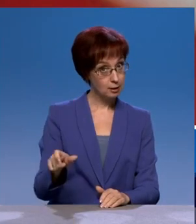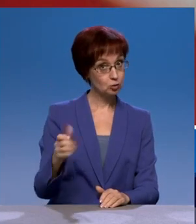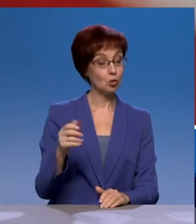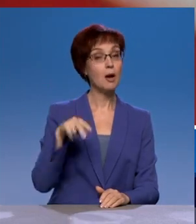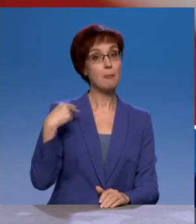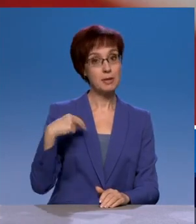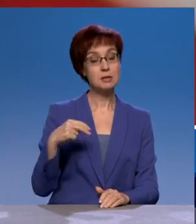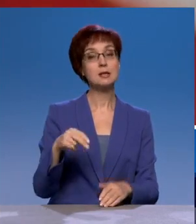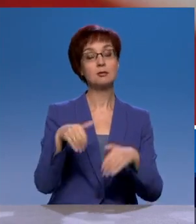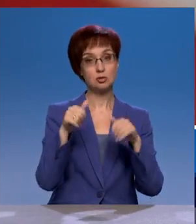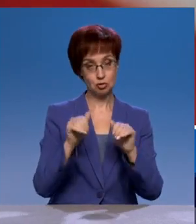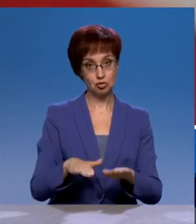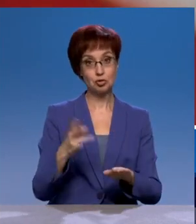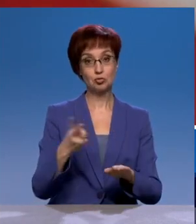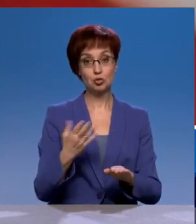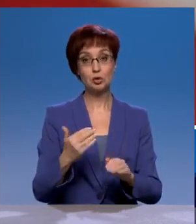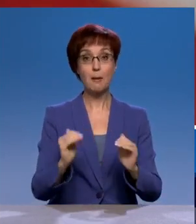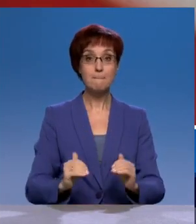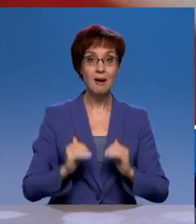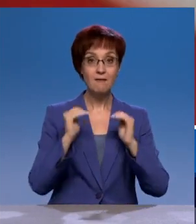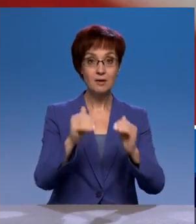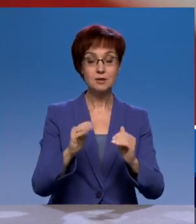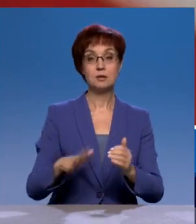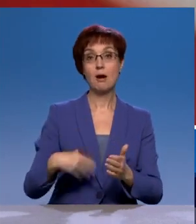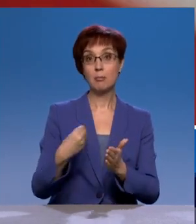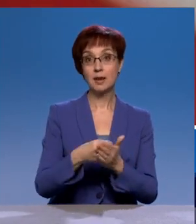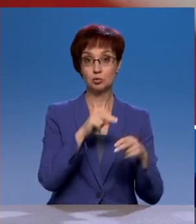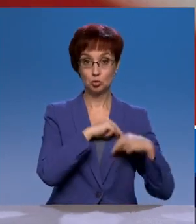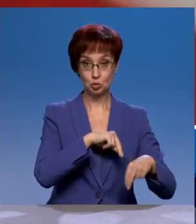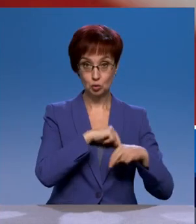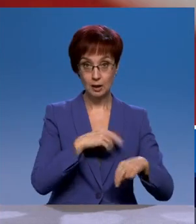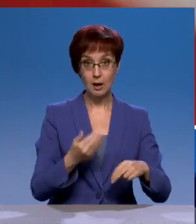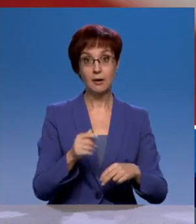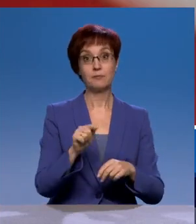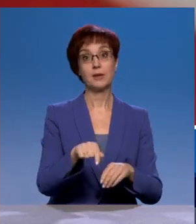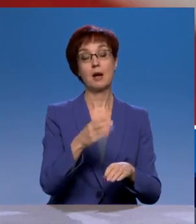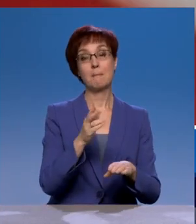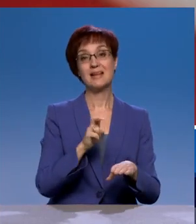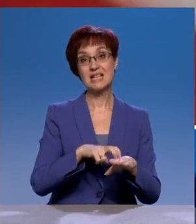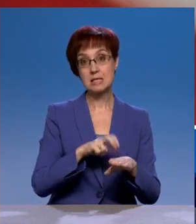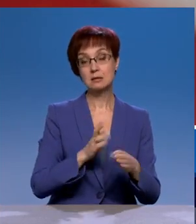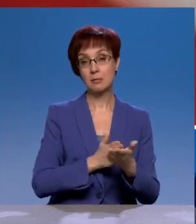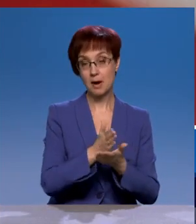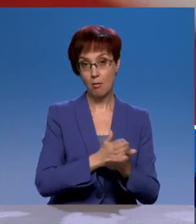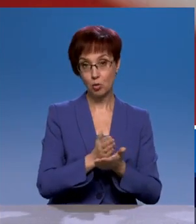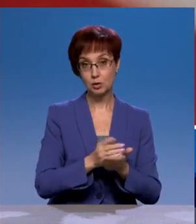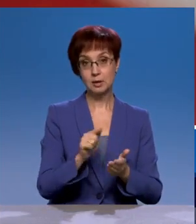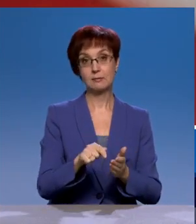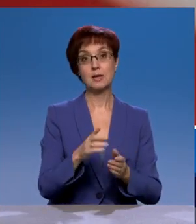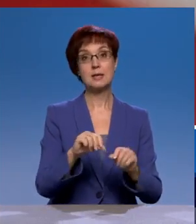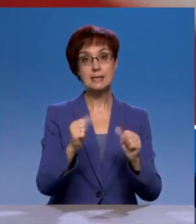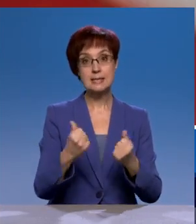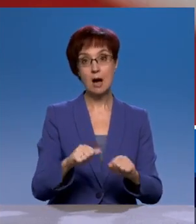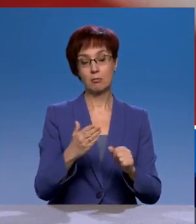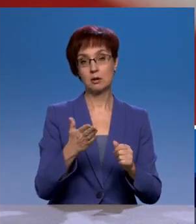оплаты труда медицинским работникам самых дефицитных специальностей в сельской местности, в первичном звене и на скорой